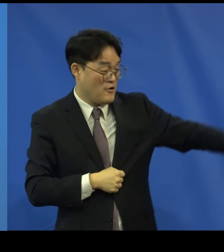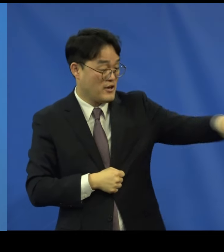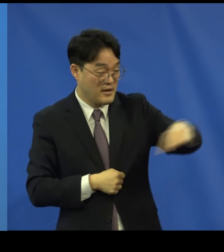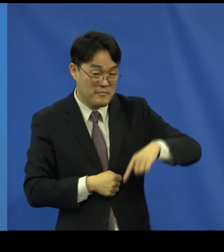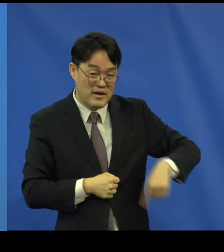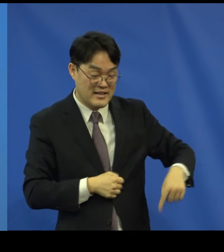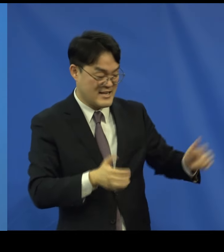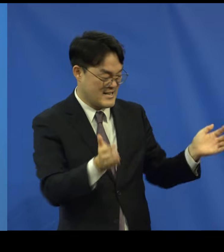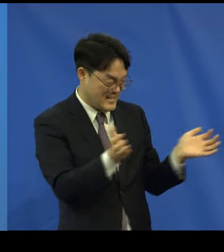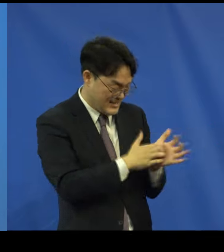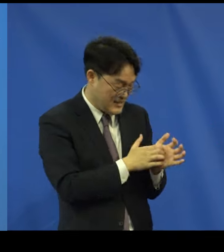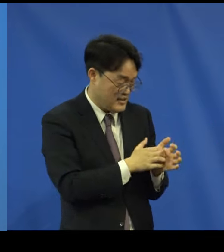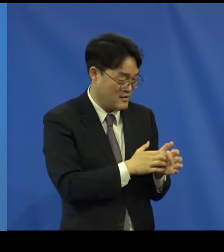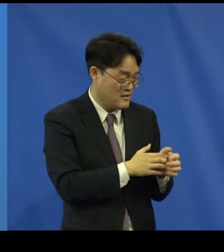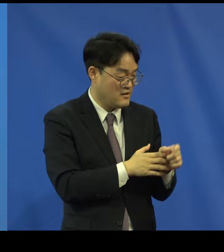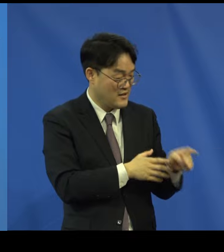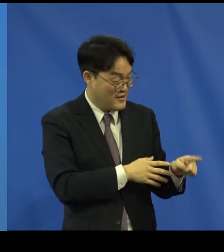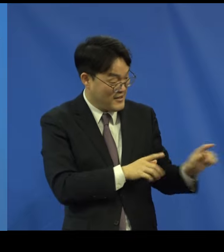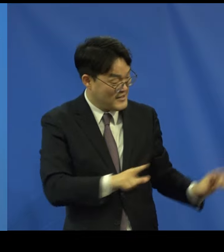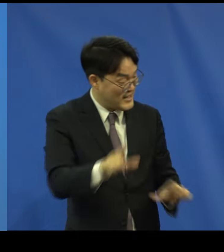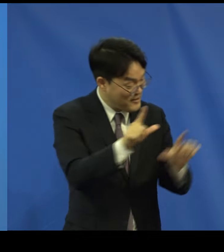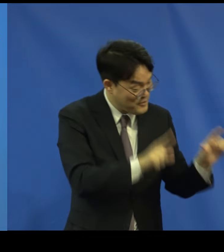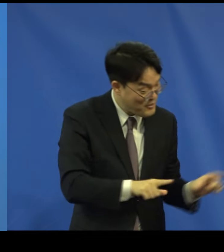전부라면 인생은 비극에 가까워요.